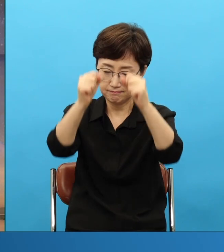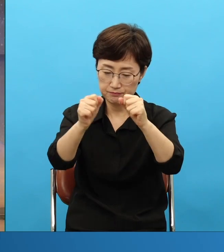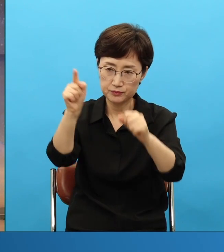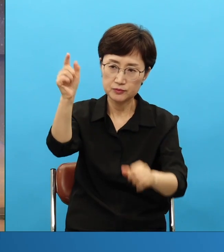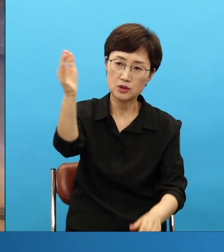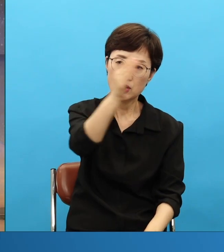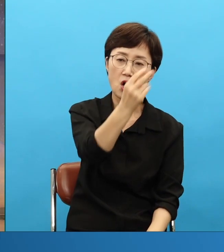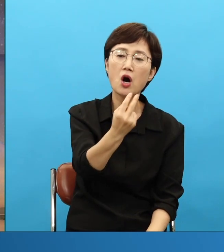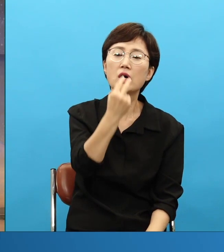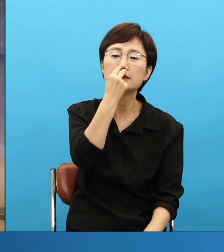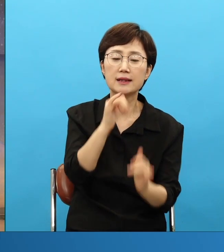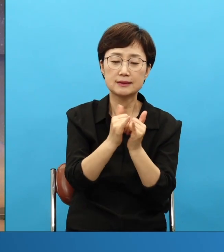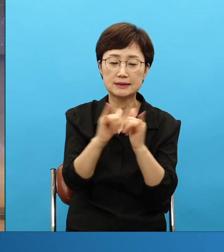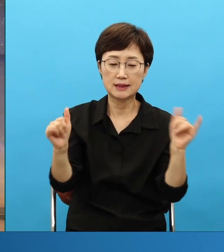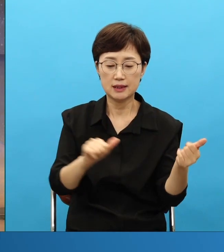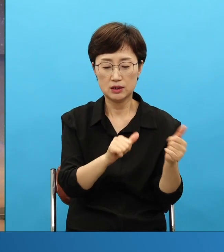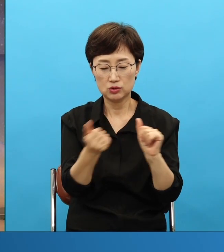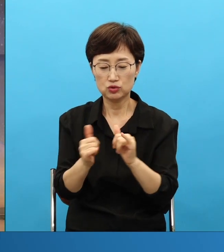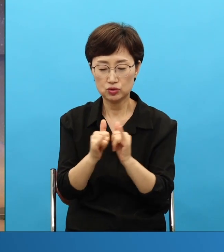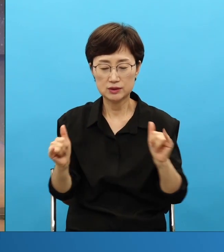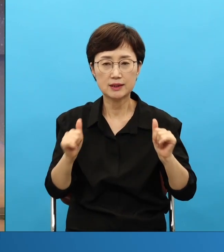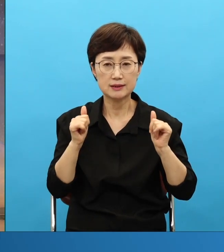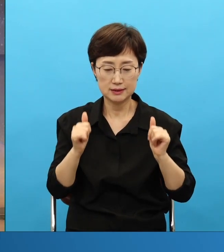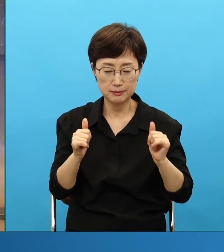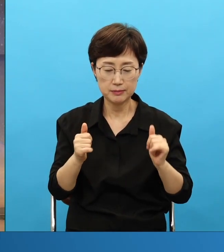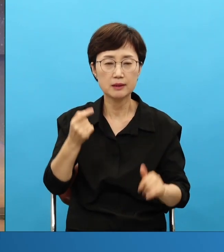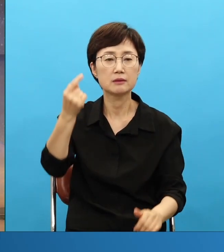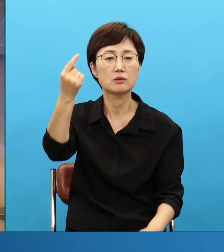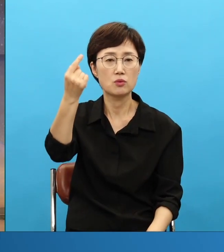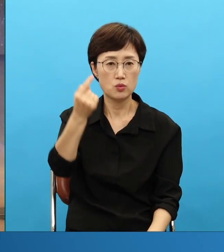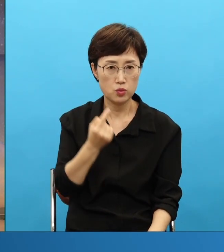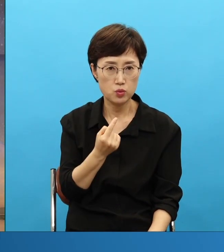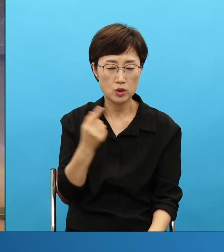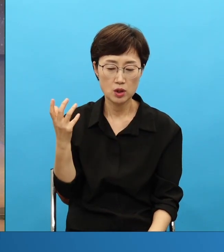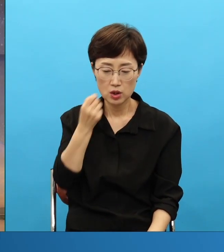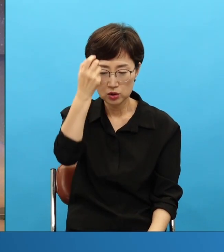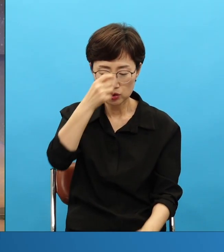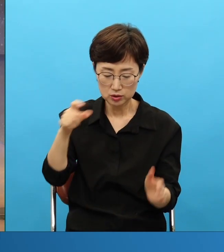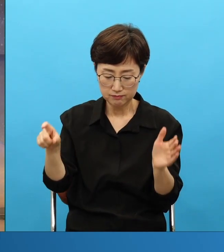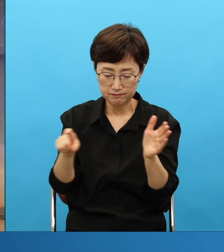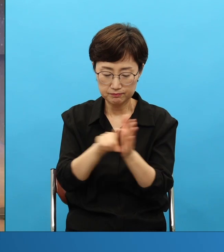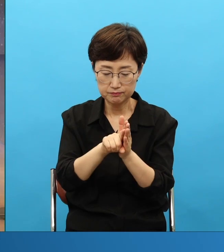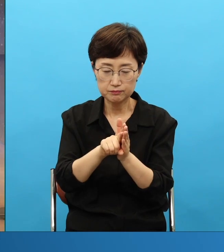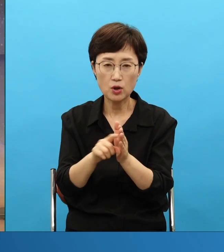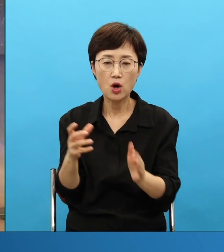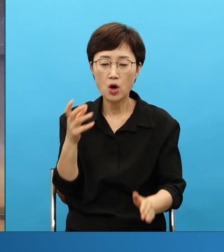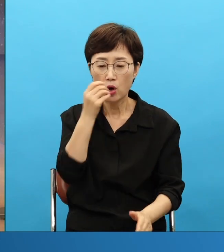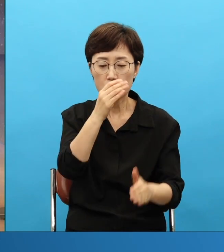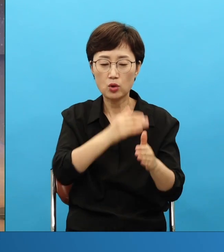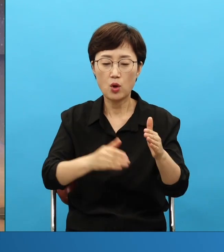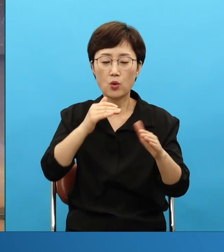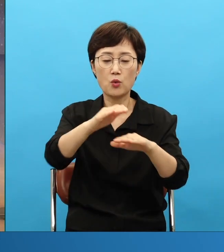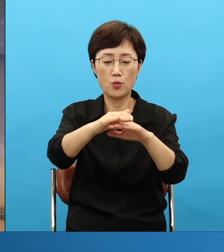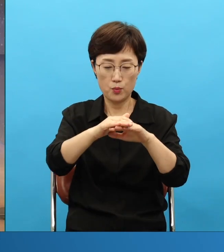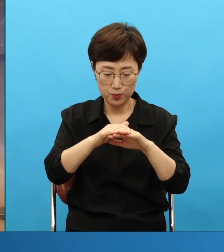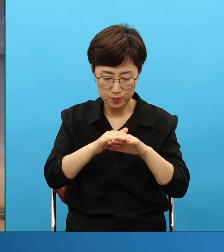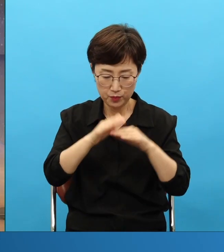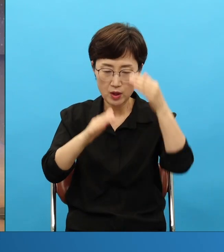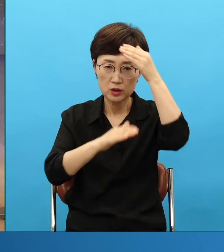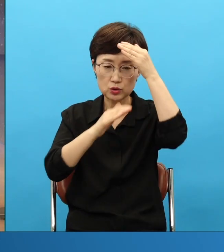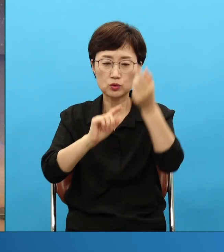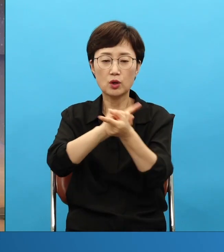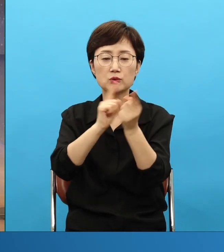계시다. 저리로서 산 자와 죽은 자를 심판하러 오시고 성령을 믿사오며 거룩한